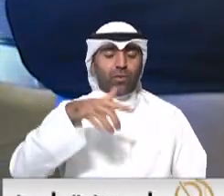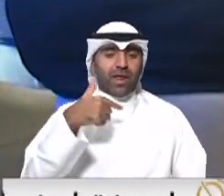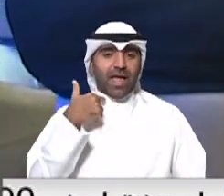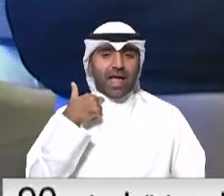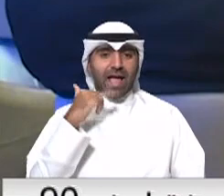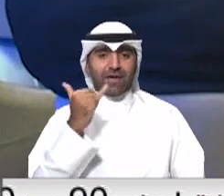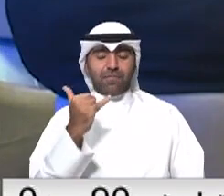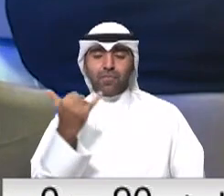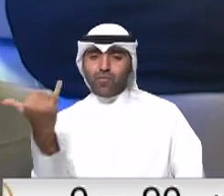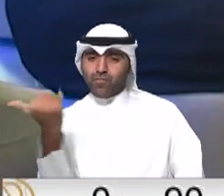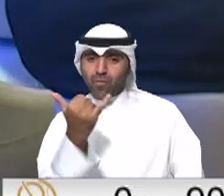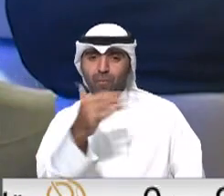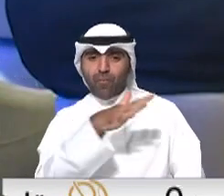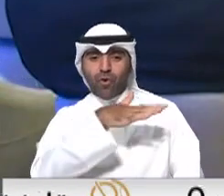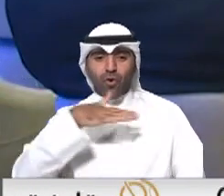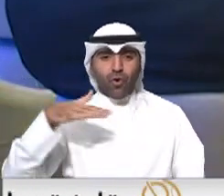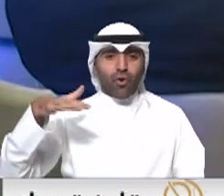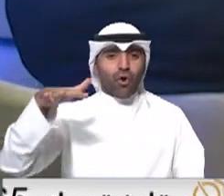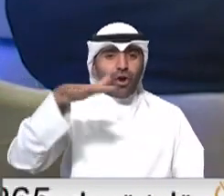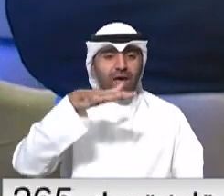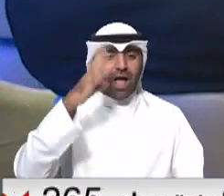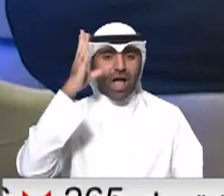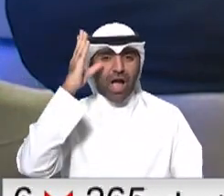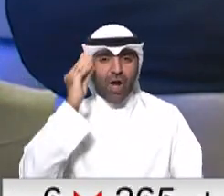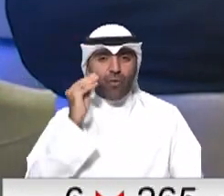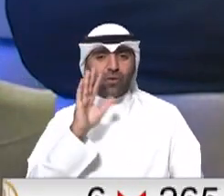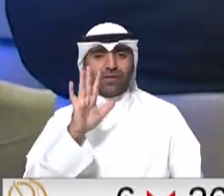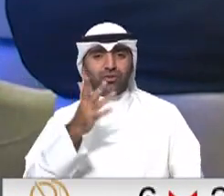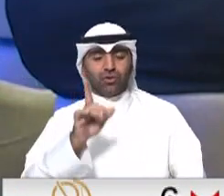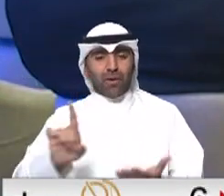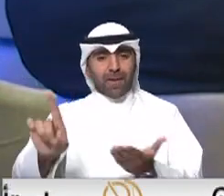يمنحها المشاركون لتحديات التغير المناخي